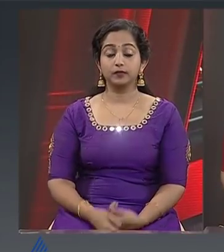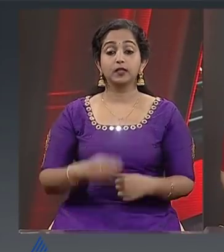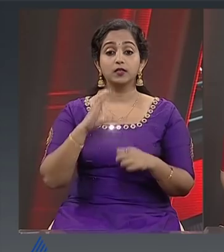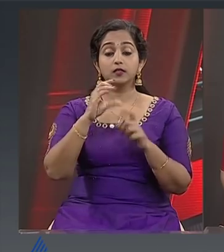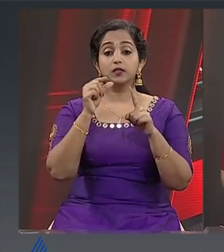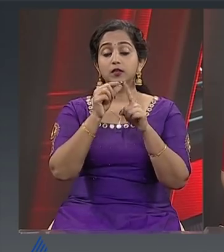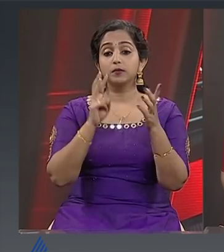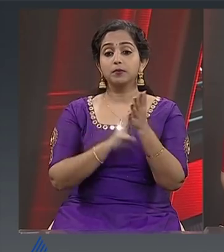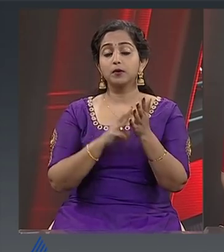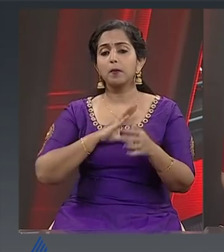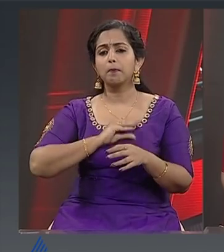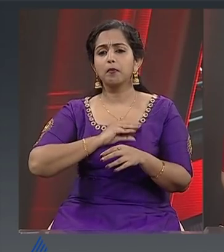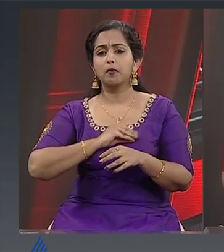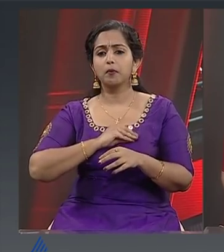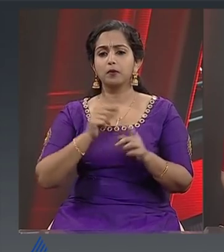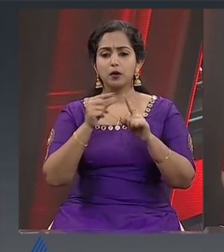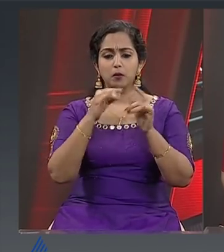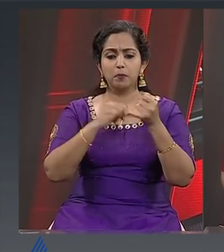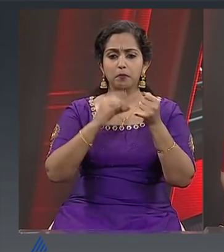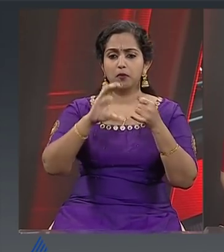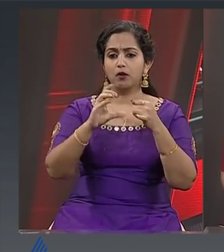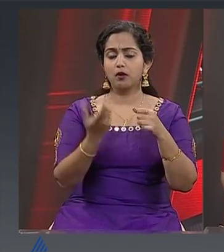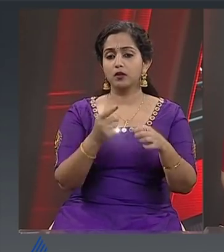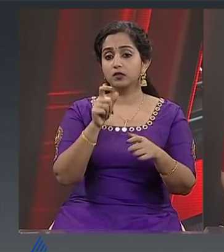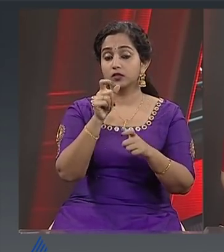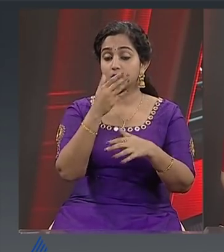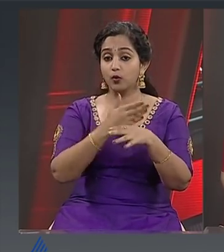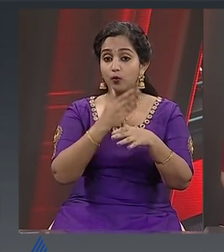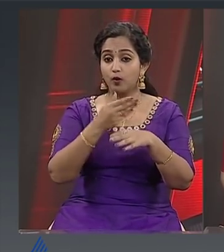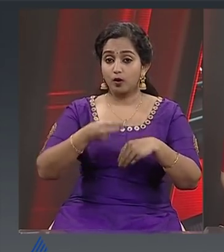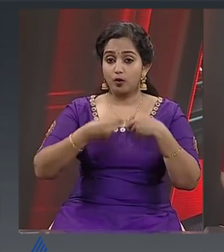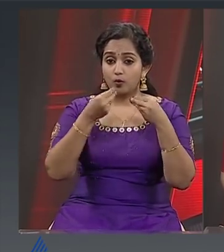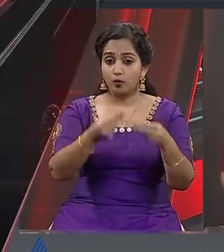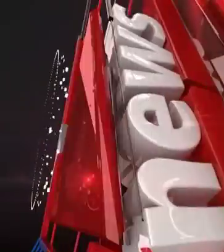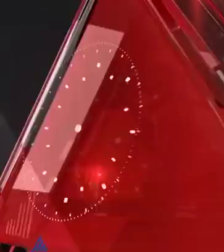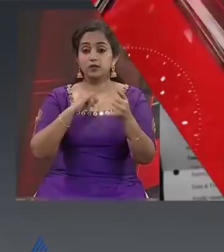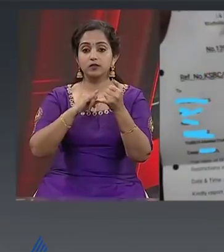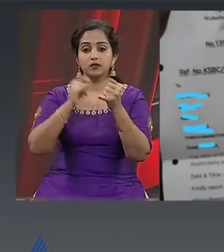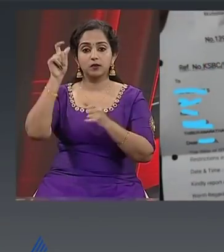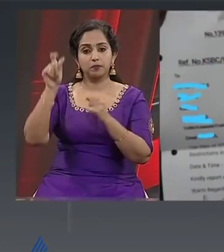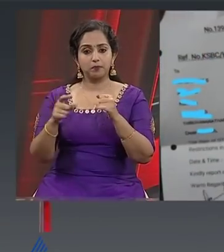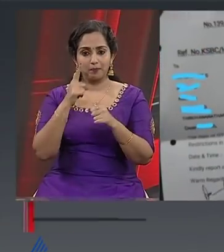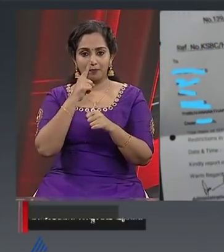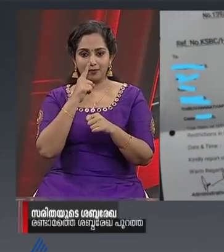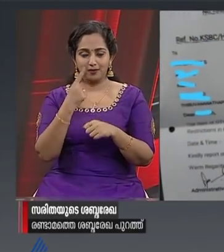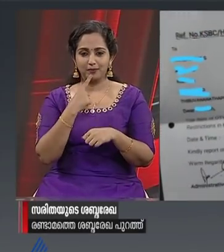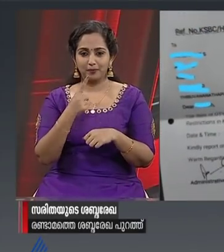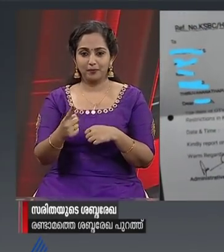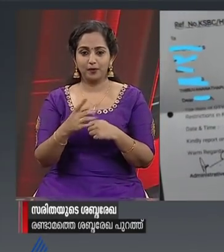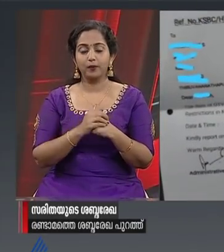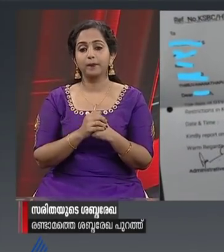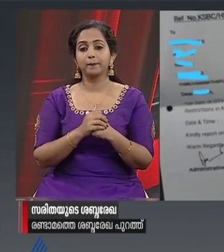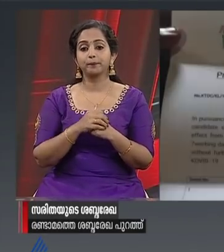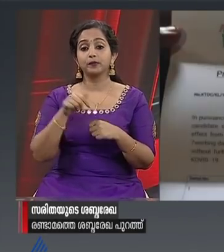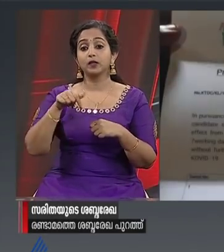സിപിഎമ്മിനെ പേടിപ്പിച്ചാണ് പിൻവാതിൽ നിയമനം നടത്തുന്നതെന്ന് സരിത എസ് നായർ. അവസരം പിഴിഞ്ഞെടുക്കുകയാണ് ലക്ഷ്യമെന്നും ഇന്ന് പുറത്തുവന്ന